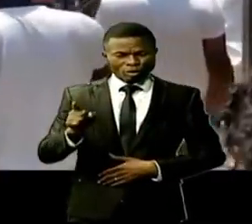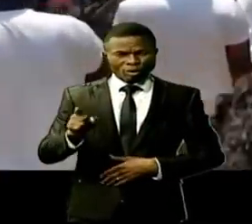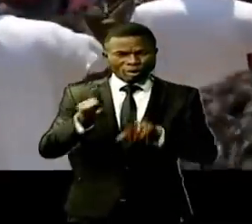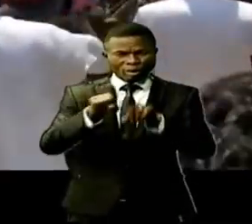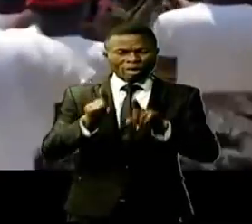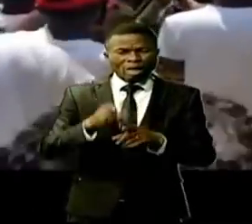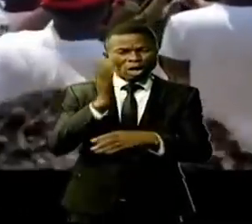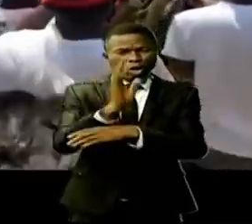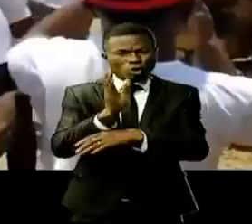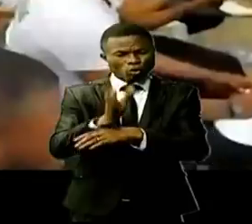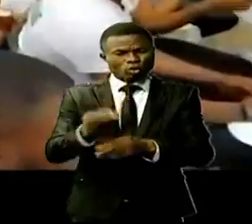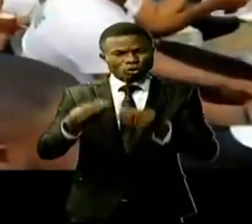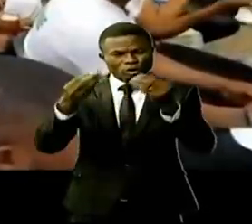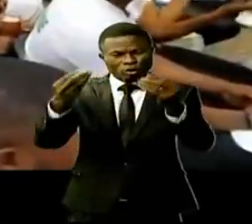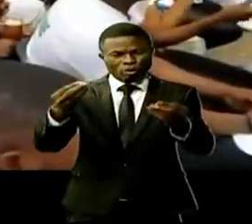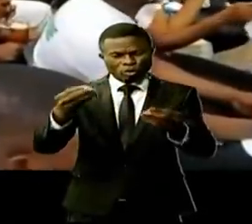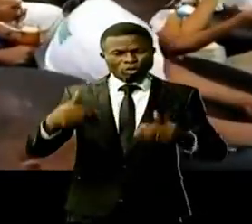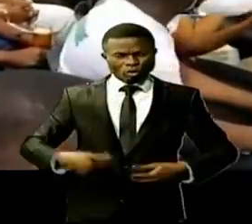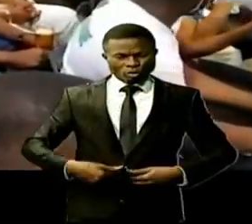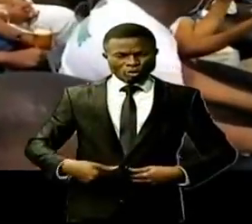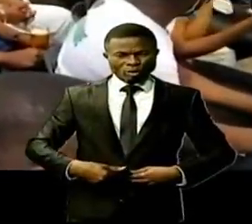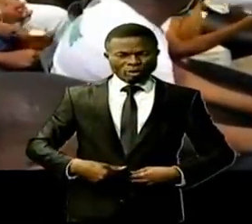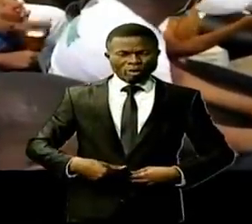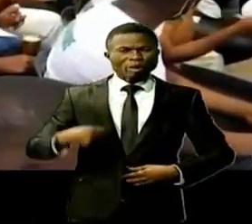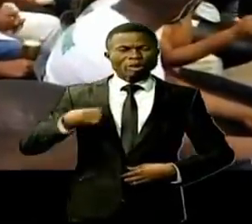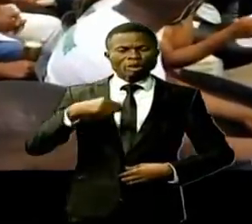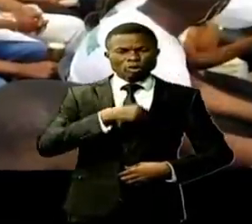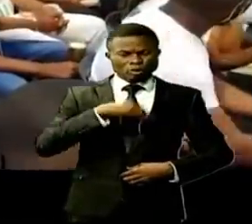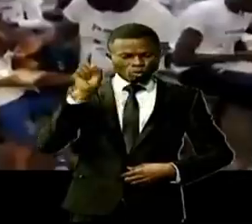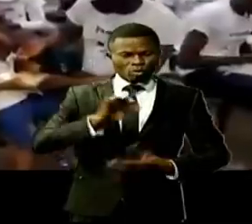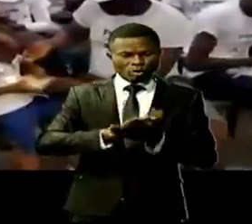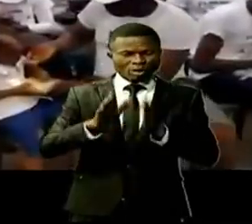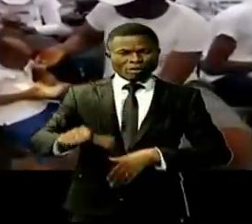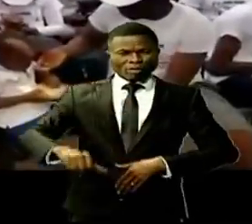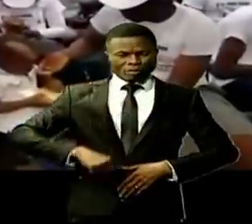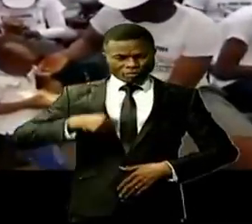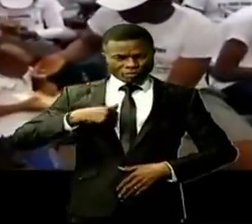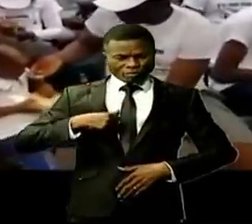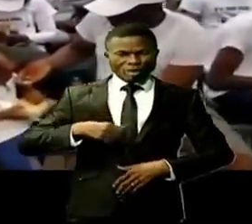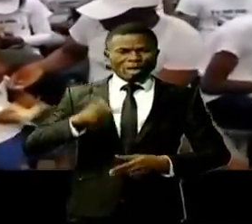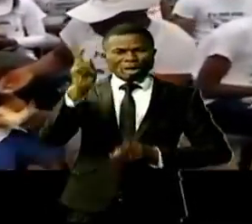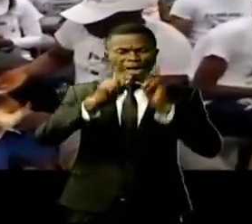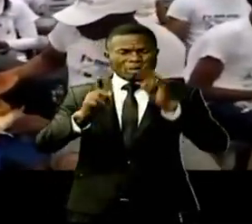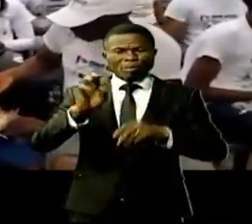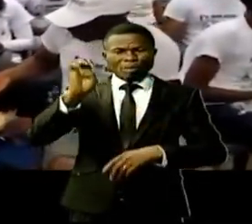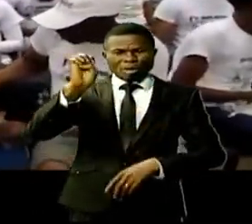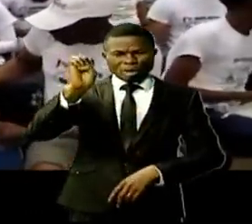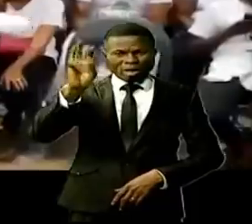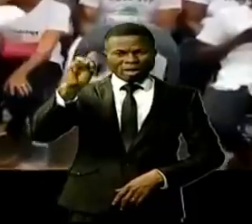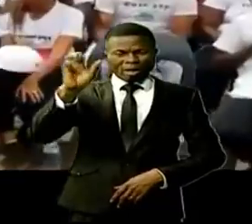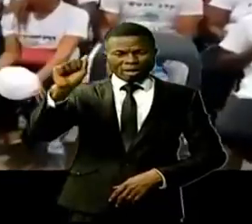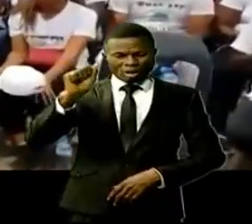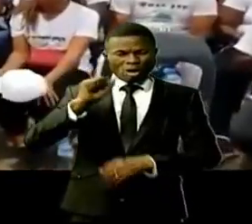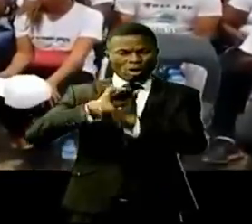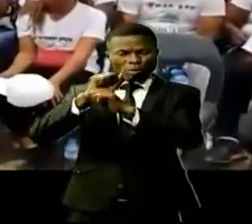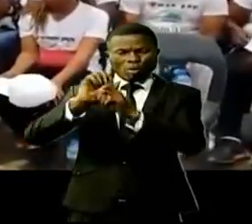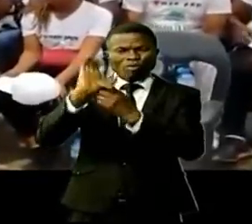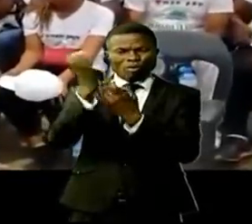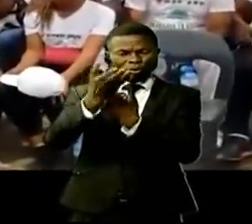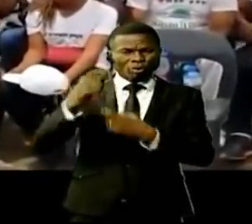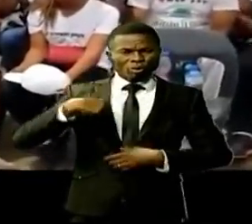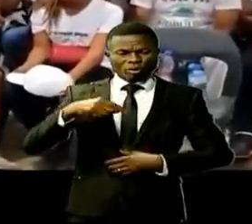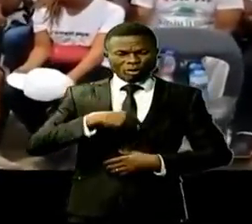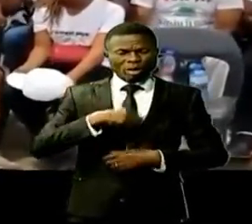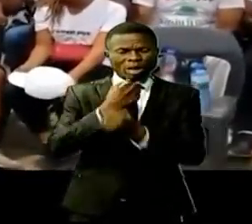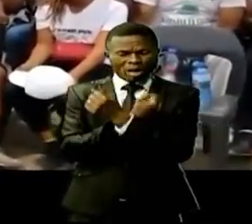pour prodiguer quelques conseils. Il leur a dit « Nous devons être fiers d'être Imba. Nous avons l'obligation de promouvoir notre culture.